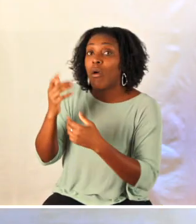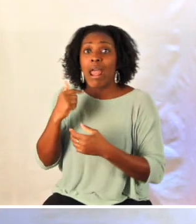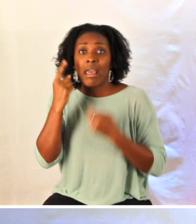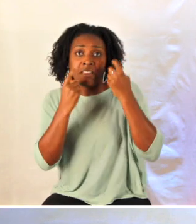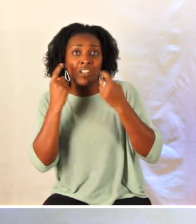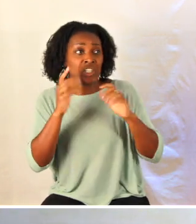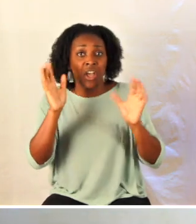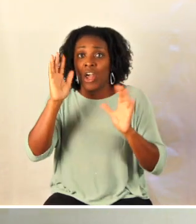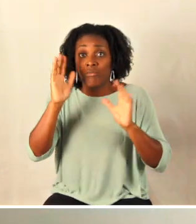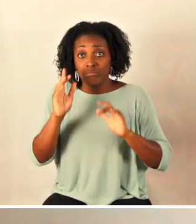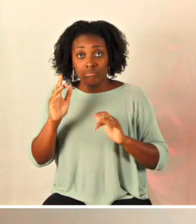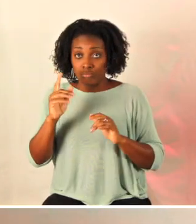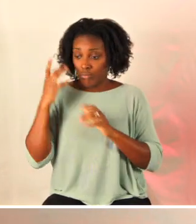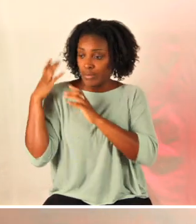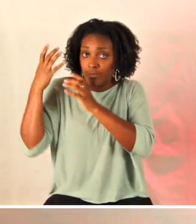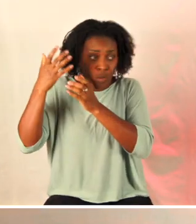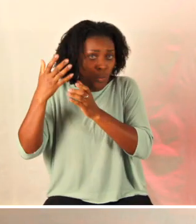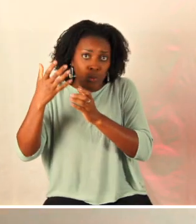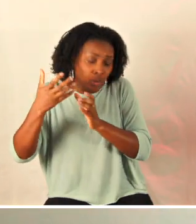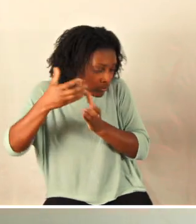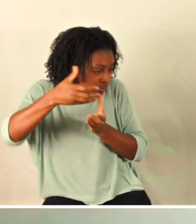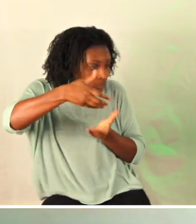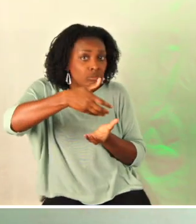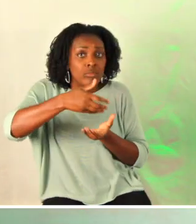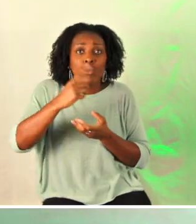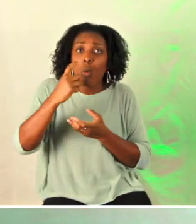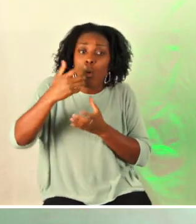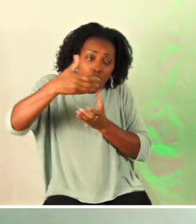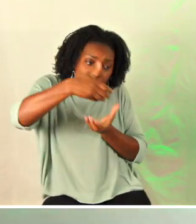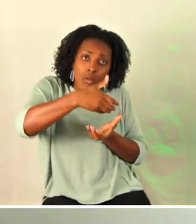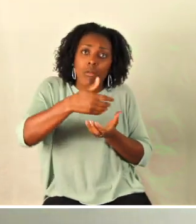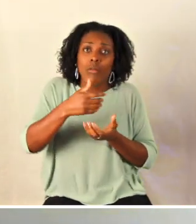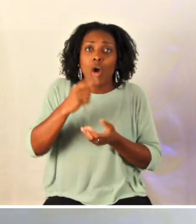s'empresse de baisser la cruche afin de donner de l'eau à cet homme-là.